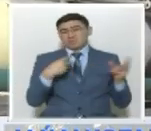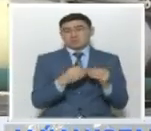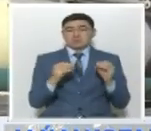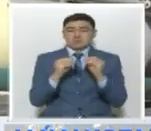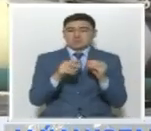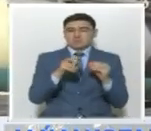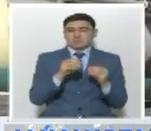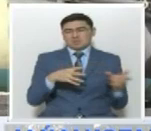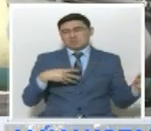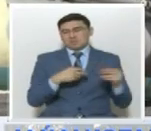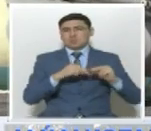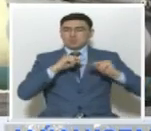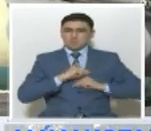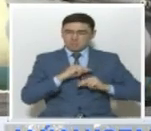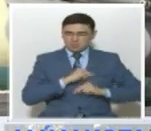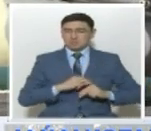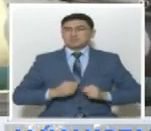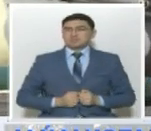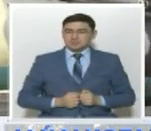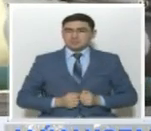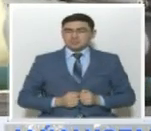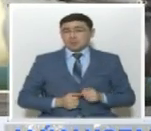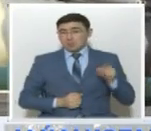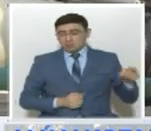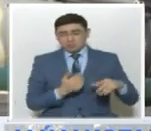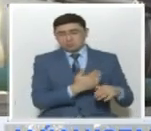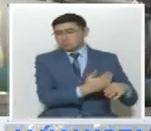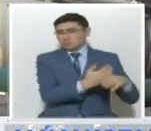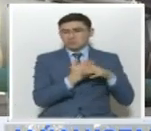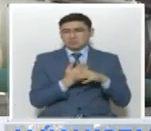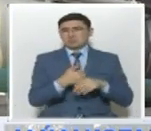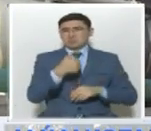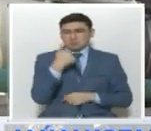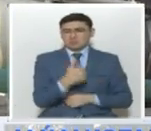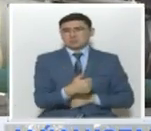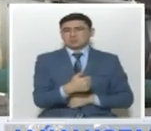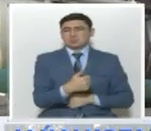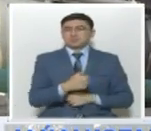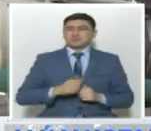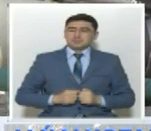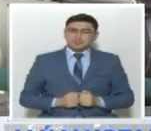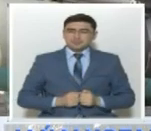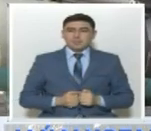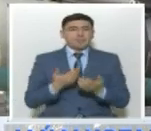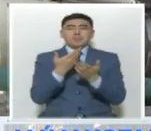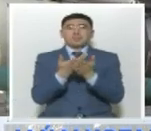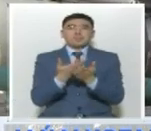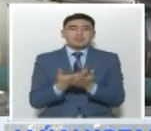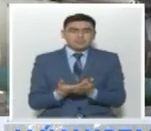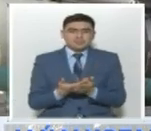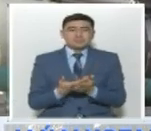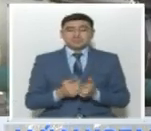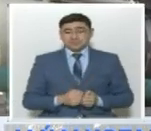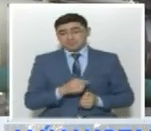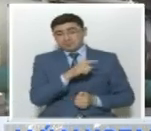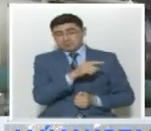келе жатқанымызға. Бұл кісінің енді көмегі көп тиіп жатады бізге. Мысалы үшін бұл